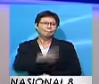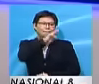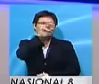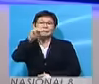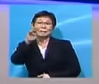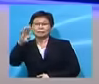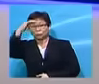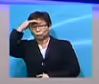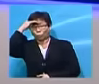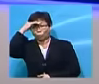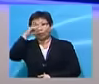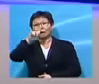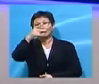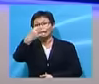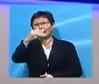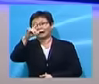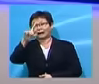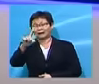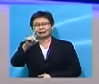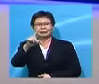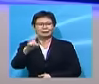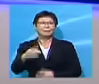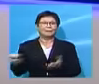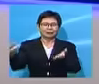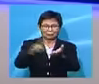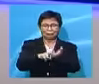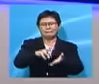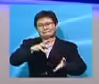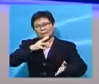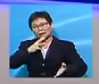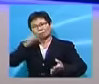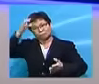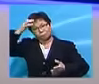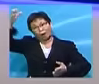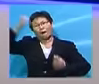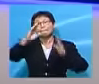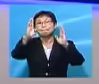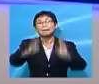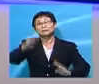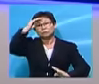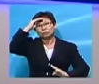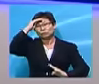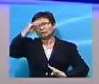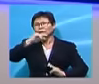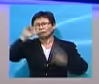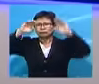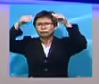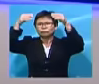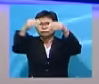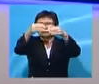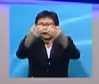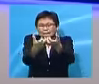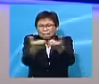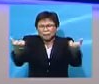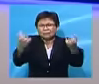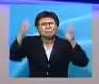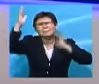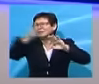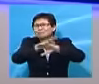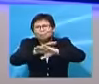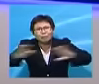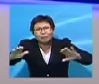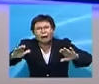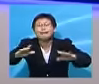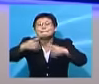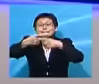Menteri Besar Johor, Datuk Khalid Nordin menerusi kenyataannya juga menegaskan konsep bangsa Johor tidak menjurus kepada perpisahan daripada Malaysia.